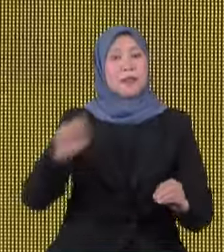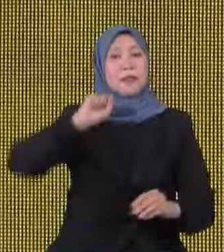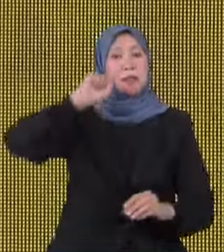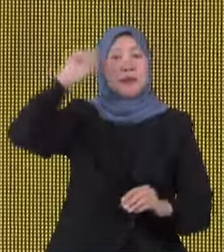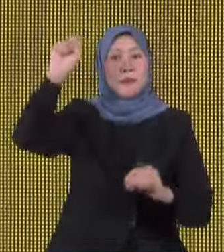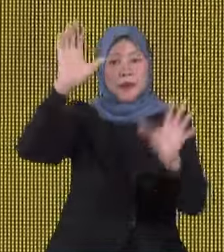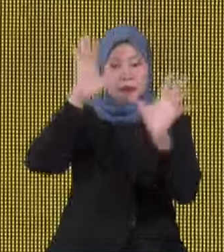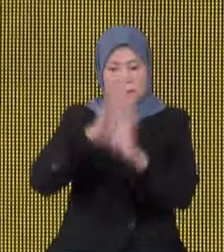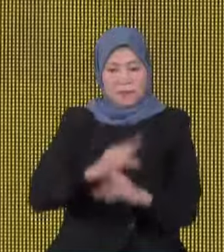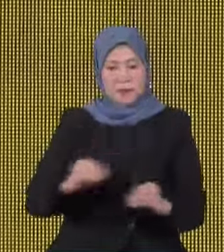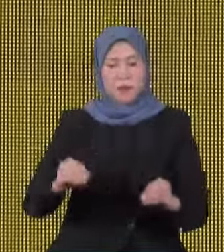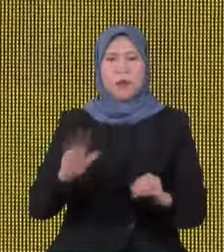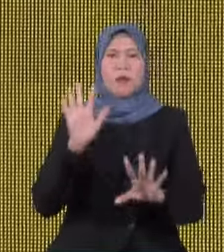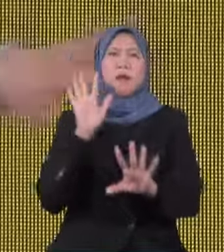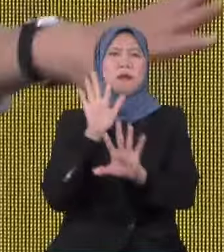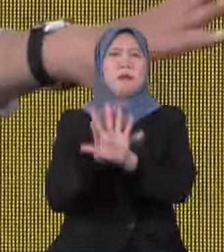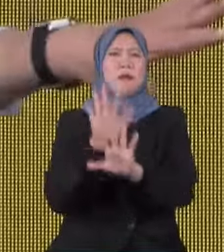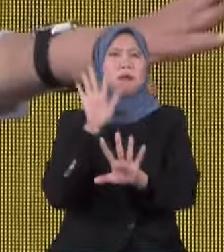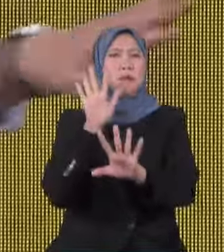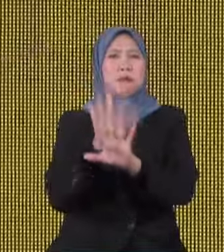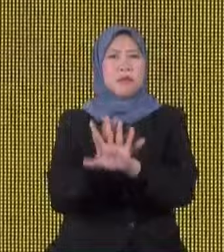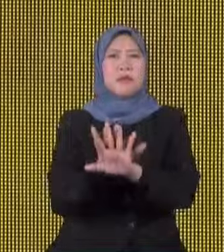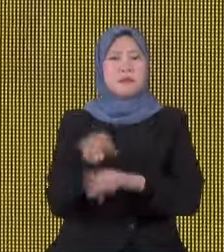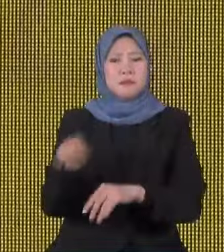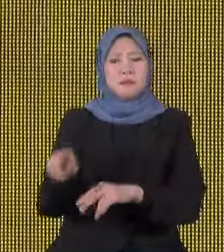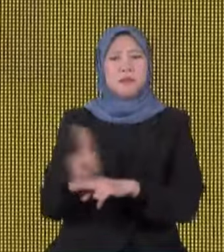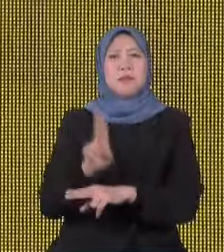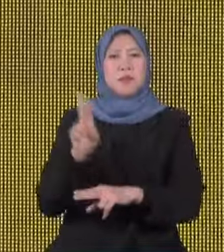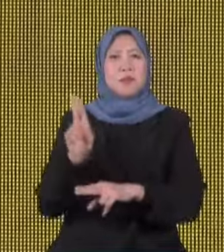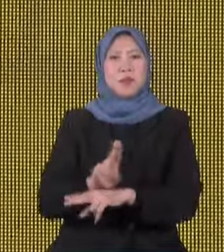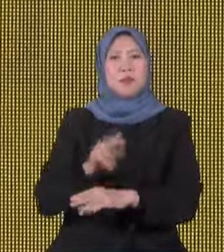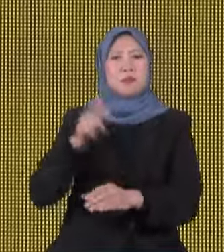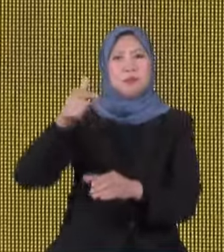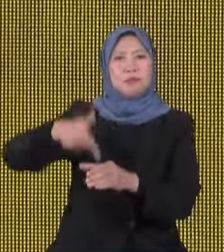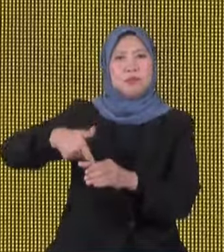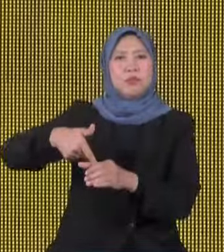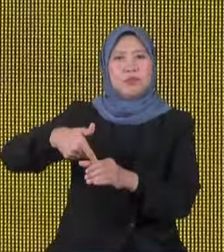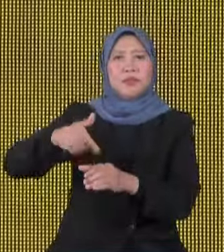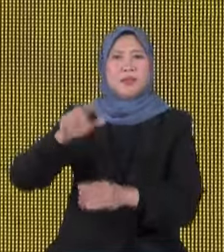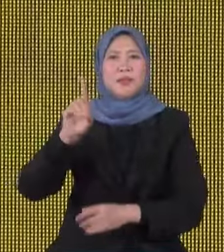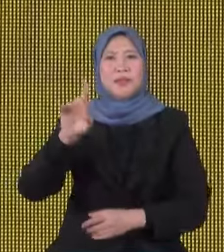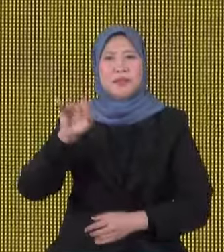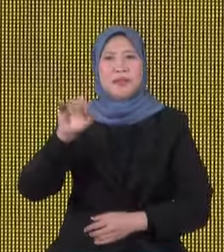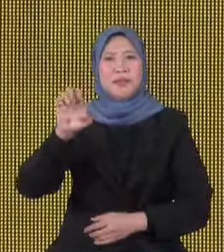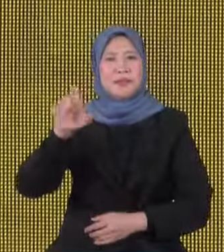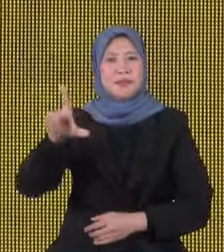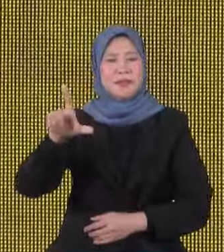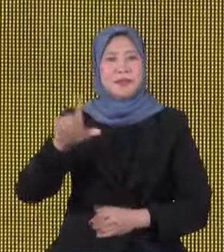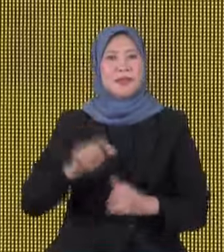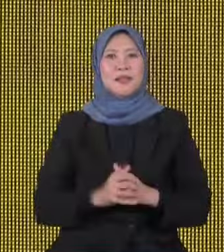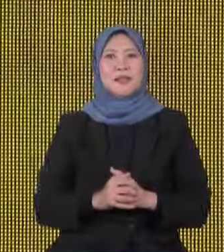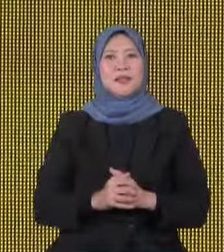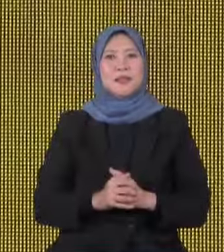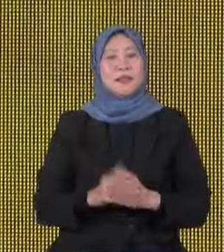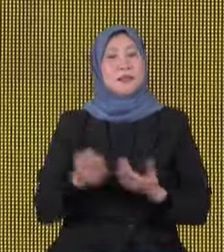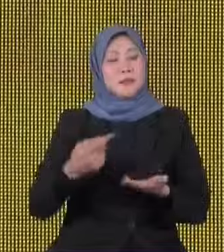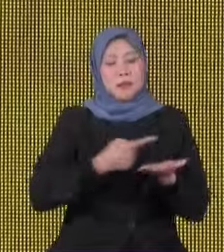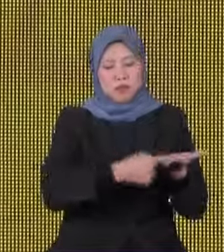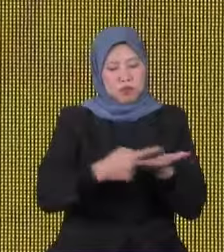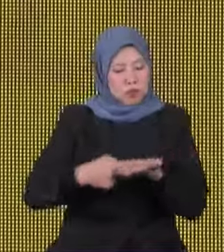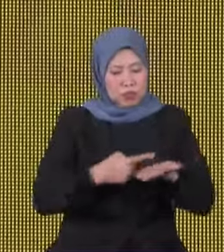Sabah dan Sarawak terlalu ramai rakyat yang menggunakan diesel. Jadi kita dengar dan dalam perbincangan